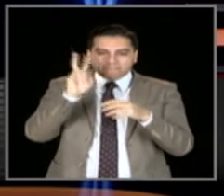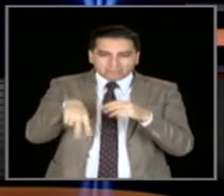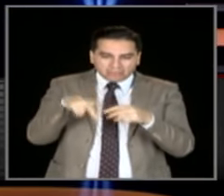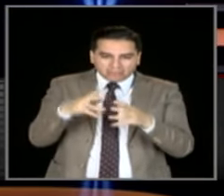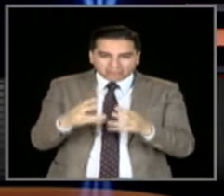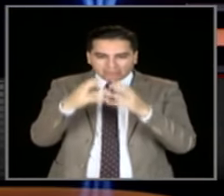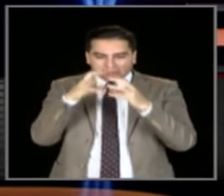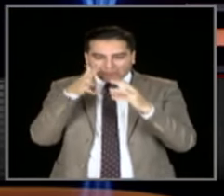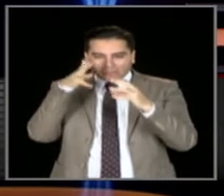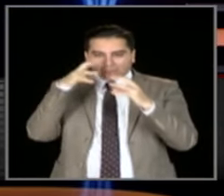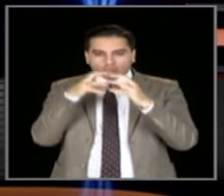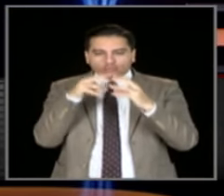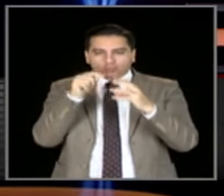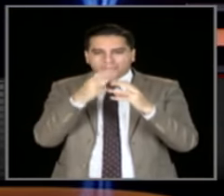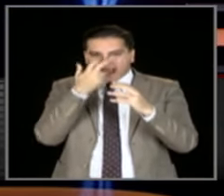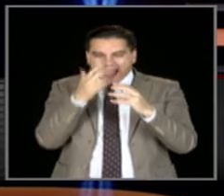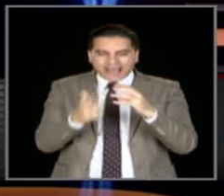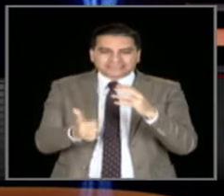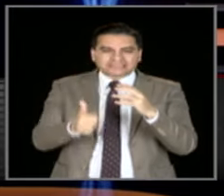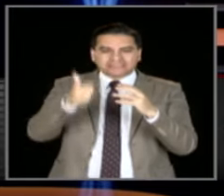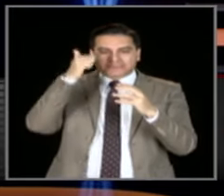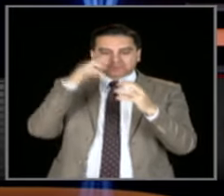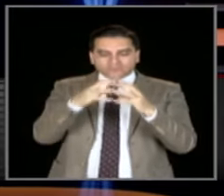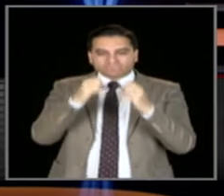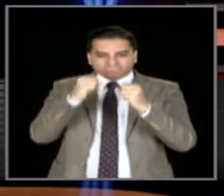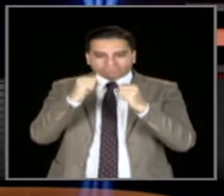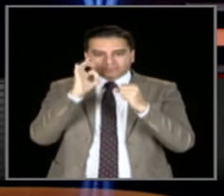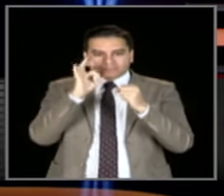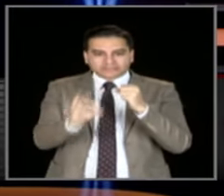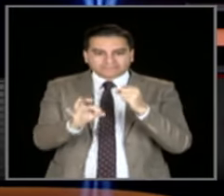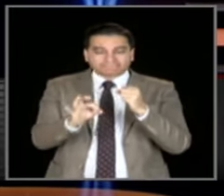حجر كريم شديد الصلادة،